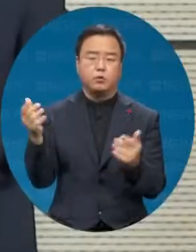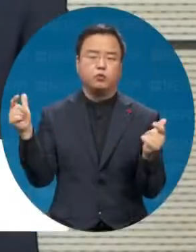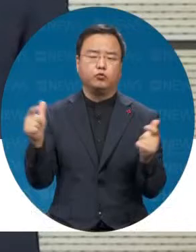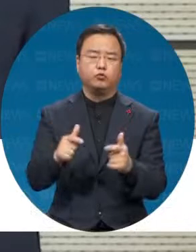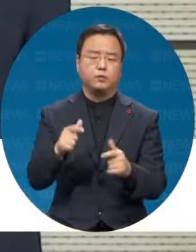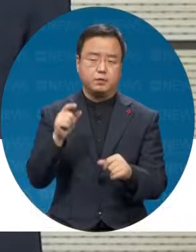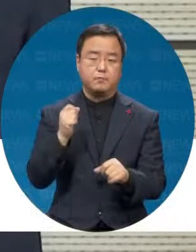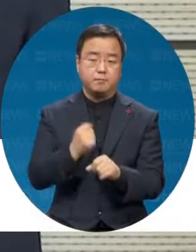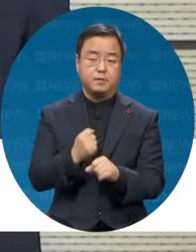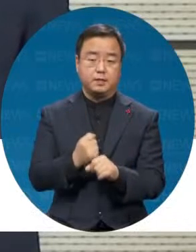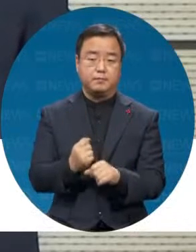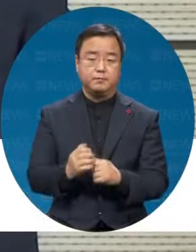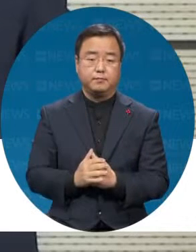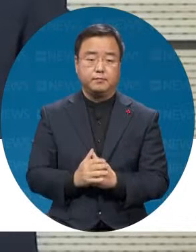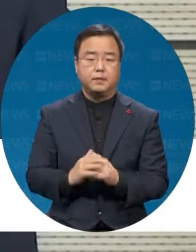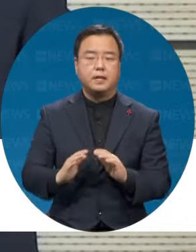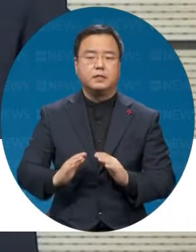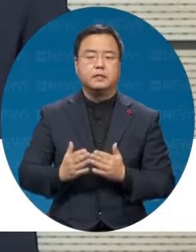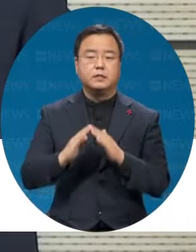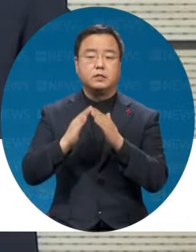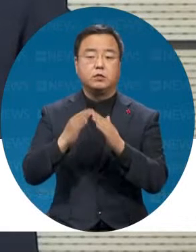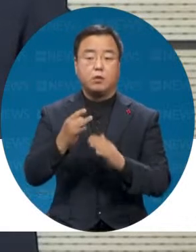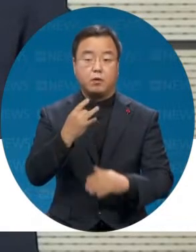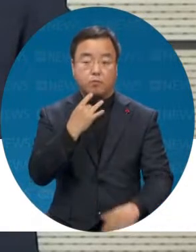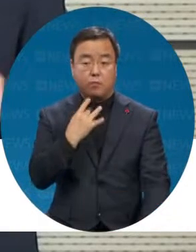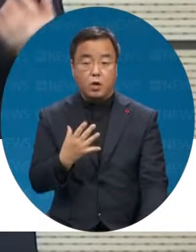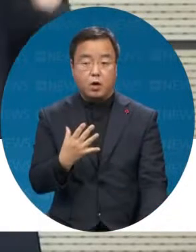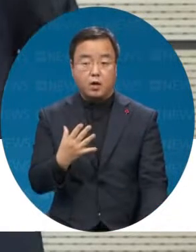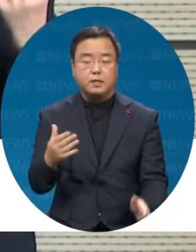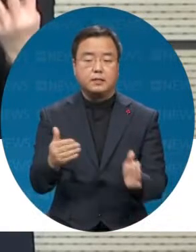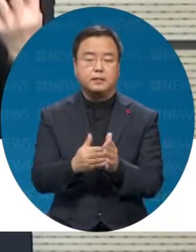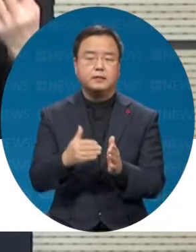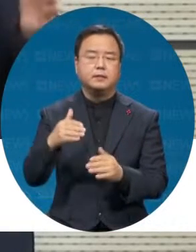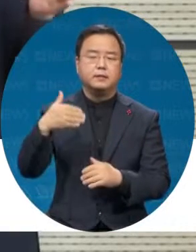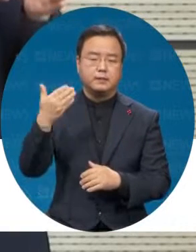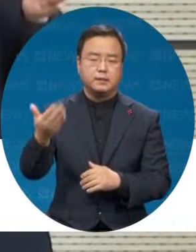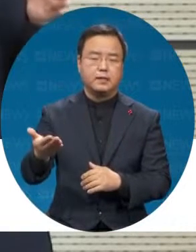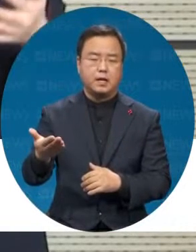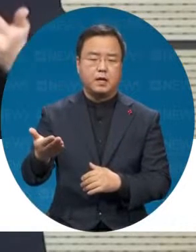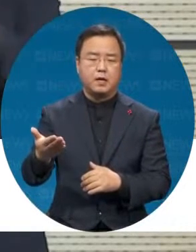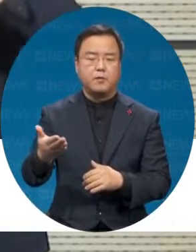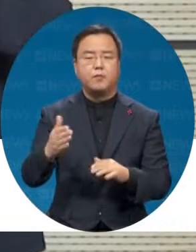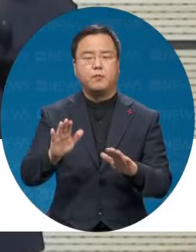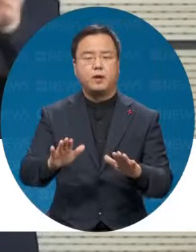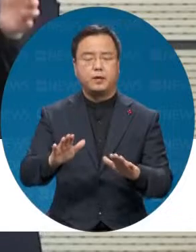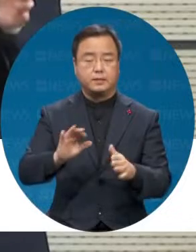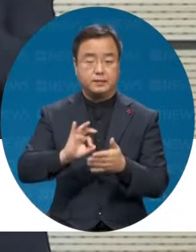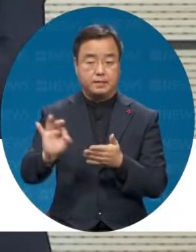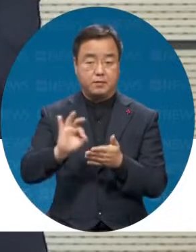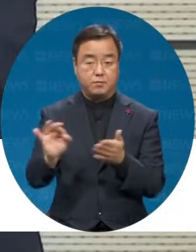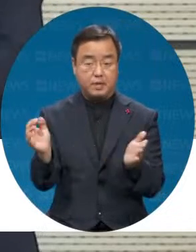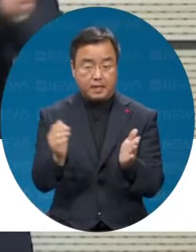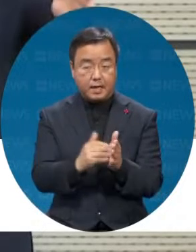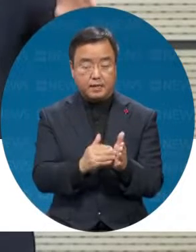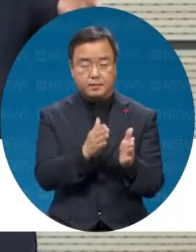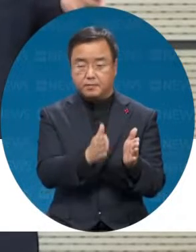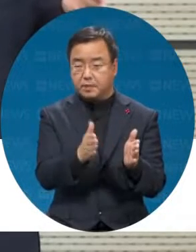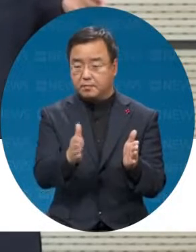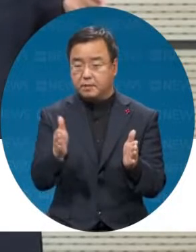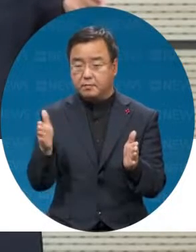이제 시공 과정뿐만 아니라 시공되고 난 다음에 결과적으로 활용할 단계에서까지